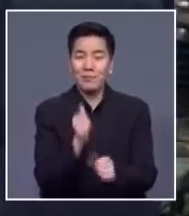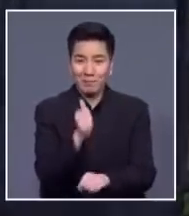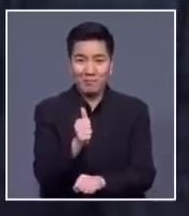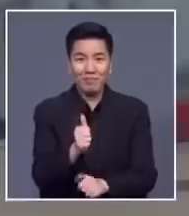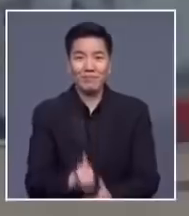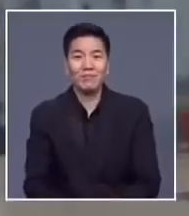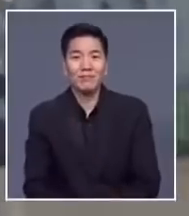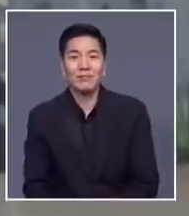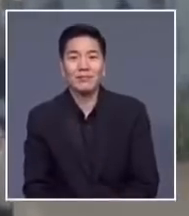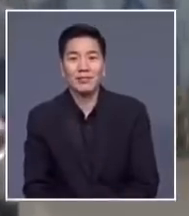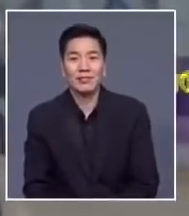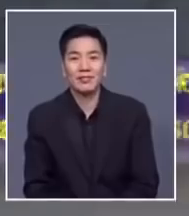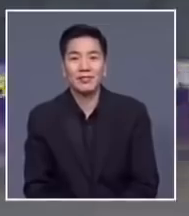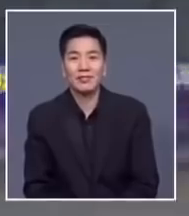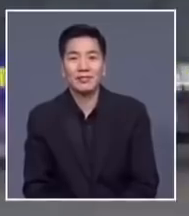อดครับ